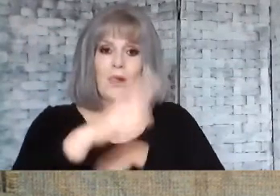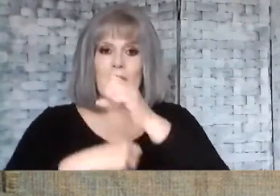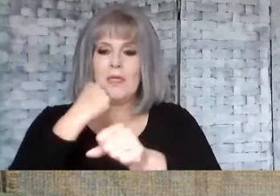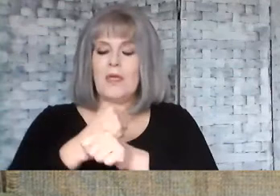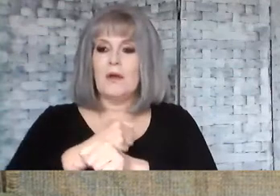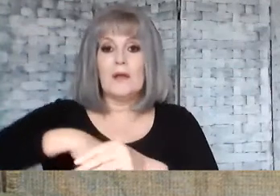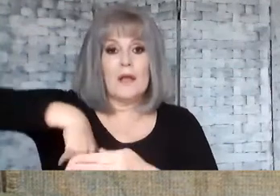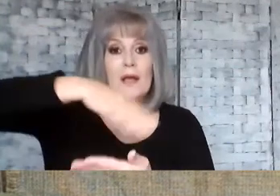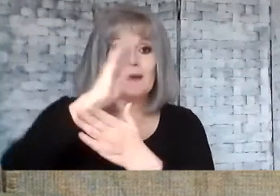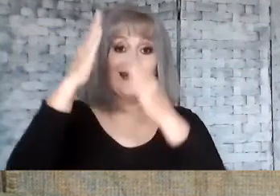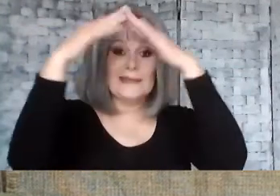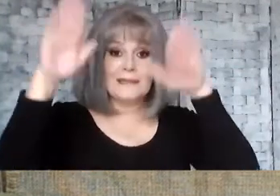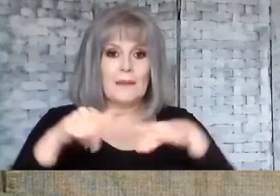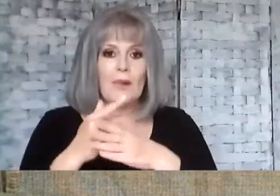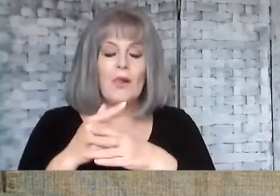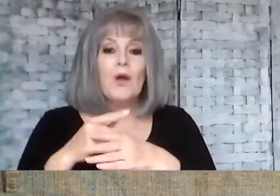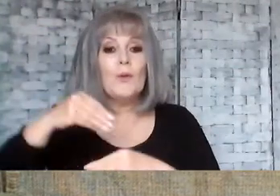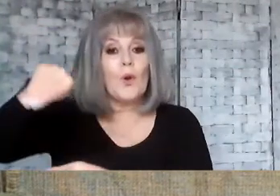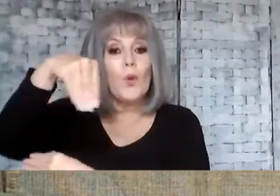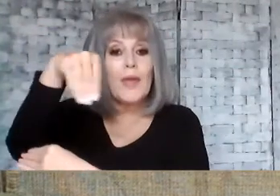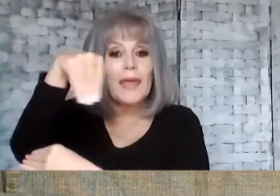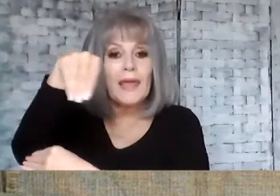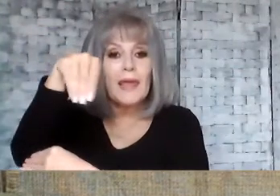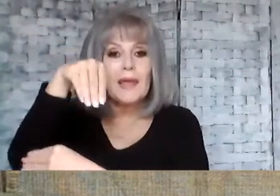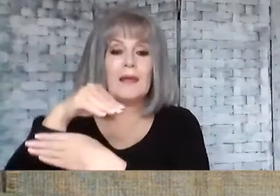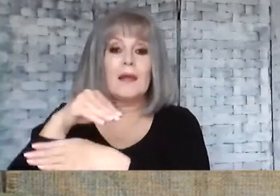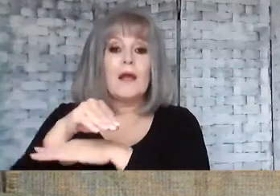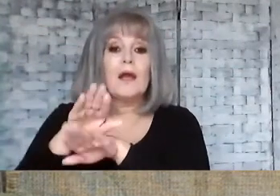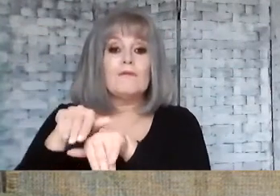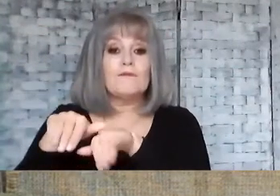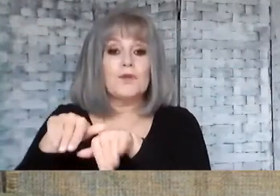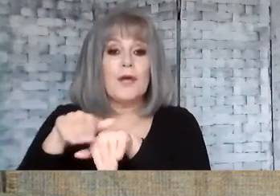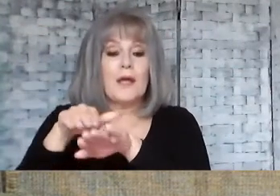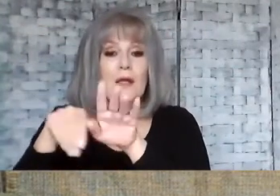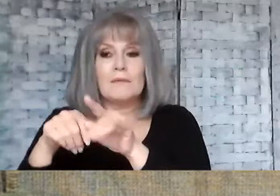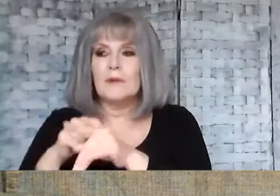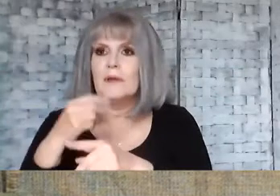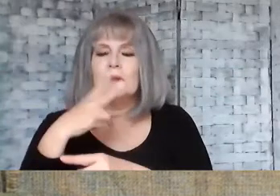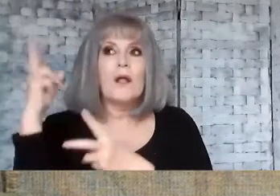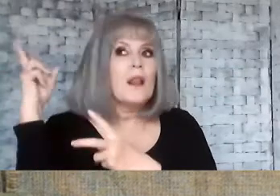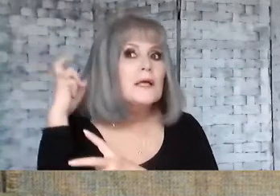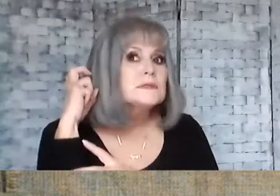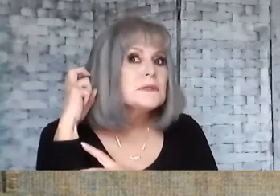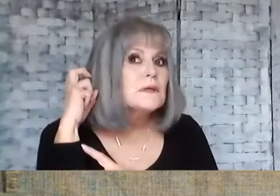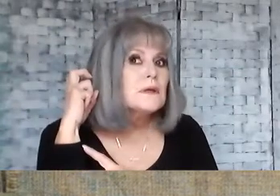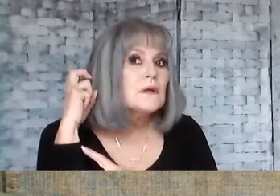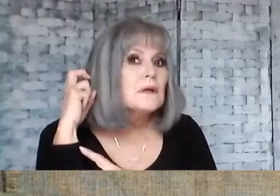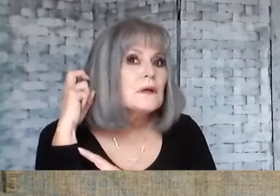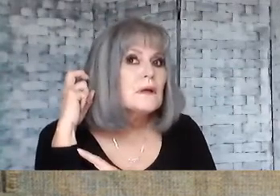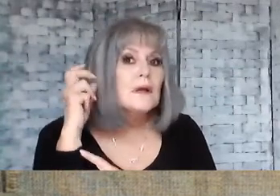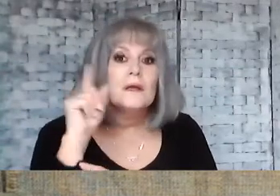sodat as daar dinge fout was en hy dood neerslaan, dan sal hulle hoor die klokkies lei nie meer nie en dan sal hulle hom aan die touw